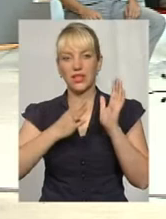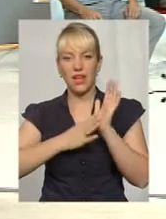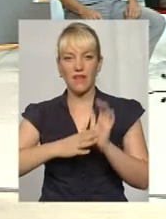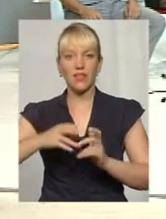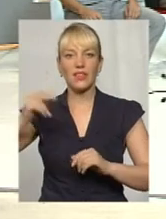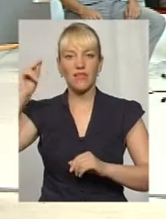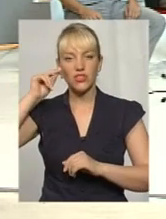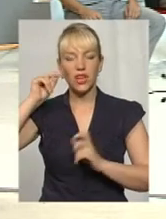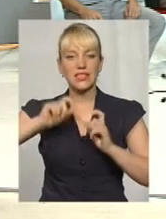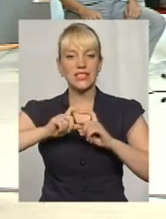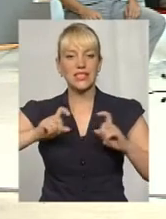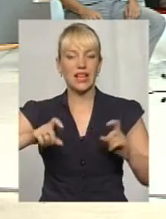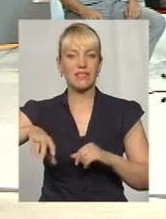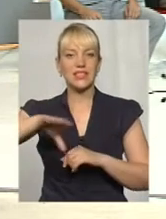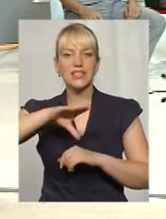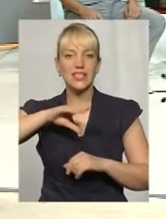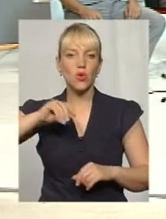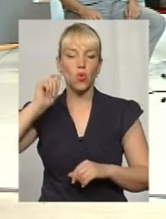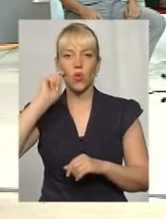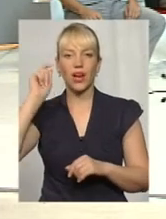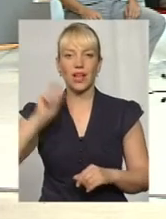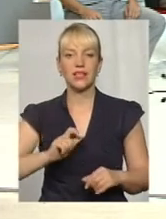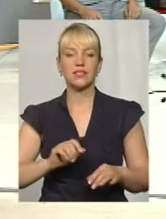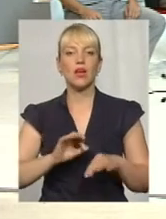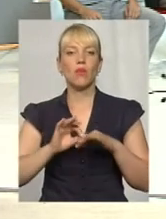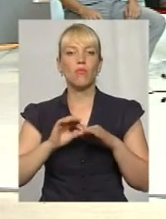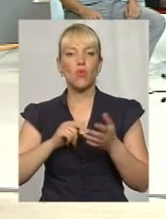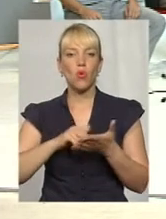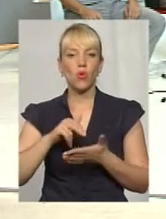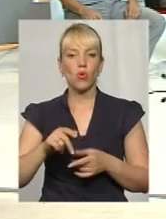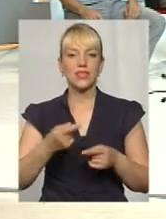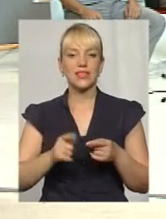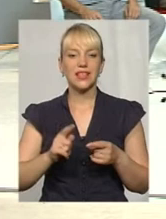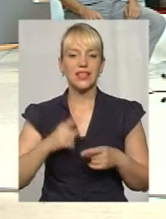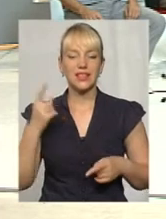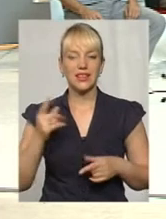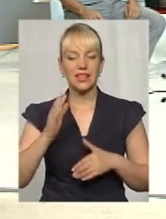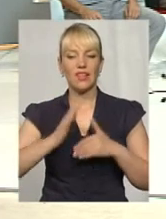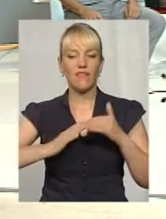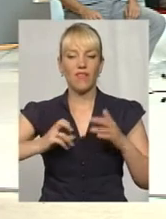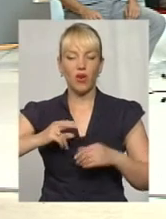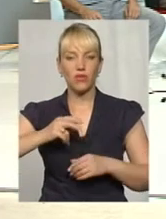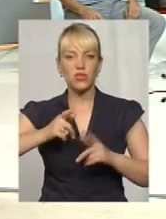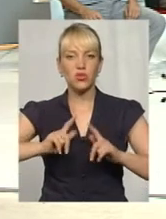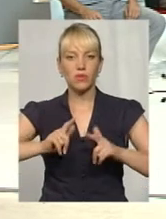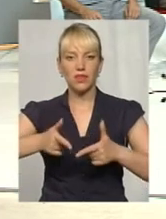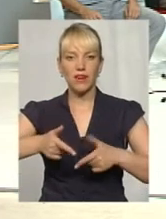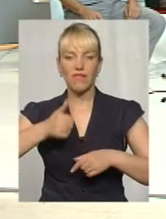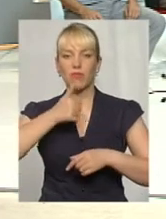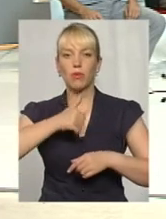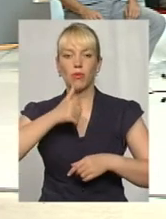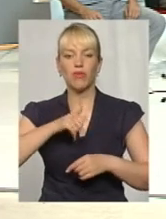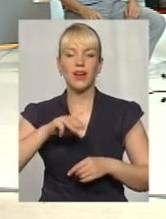всій Україні проходили це єдине фахове вступне випробування в тестовому режимі. Чи мали